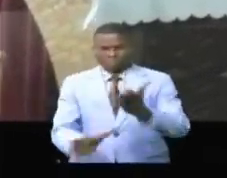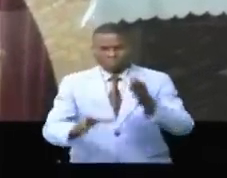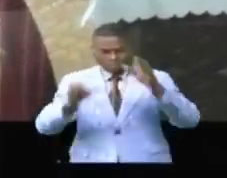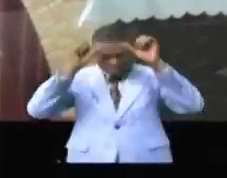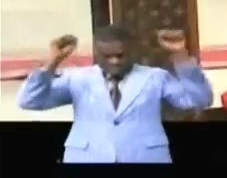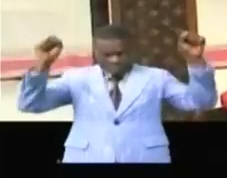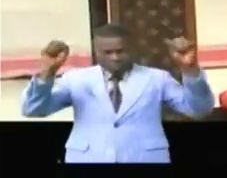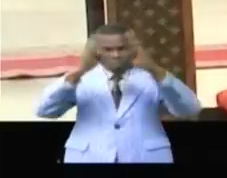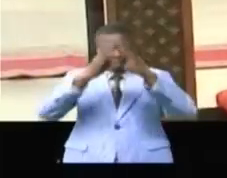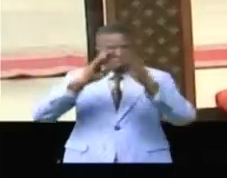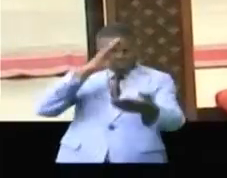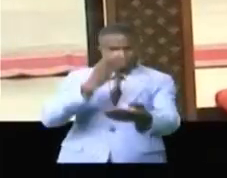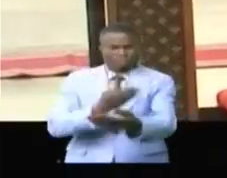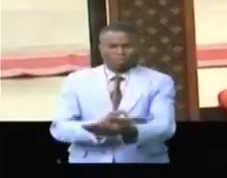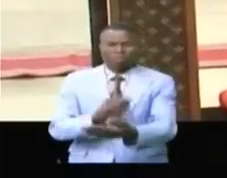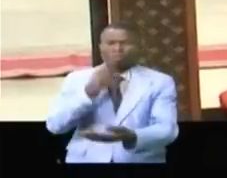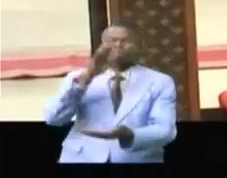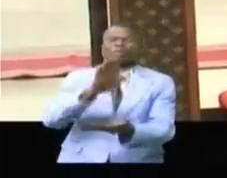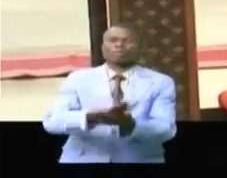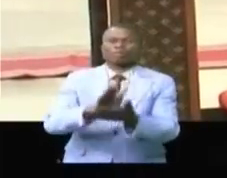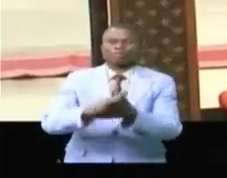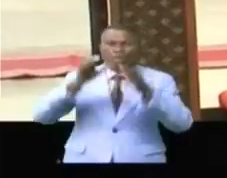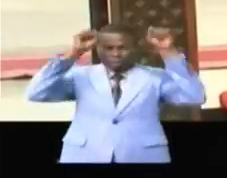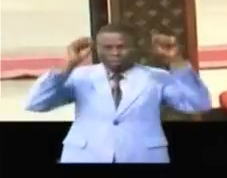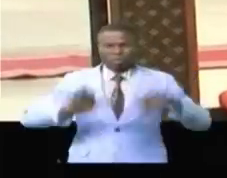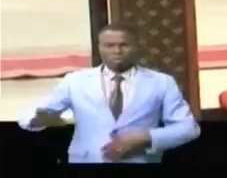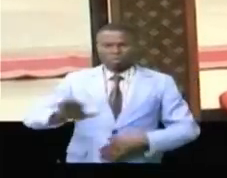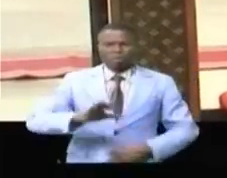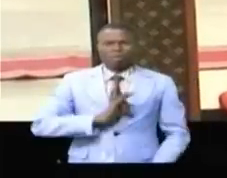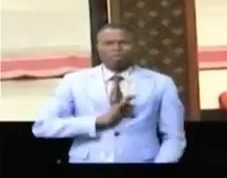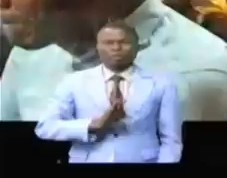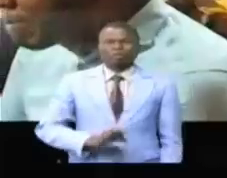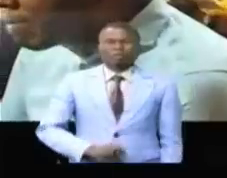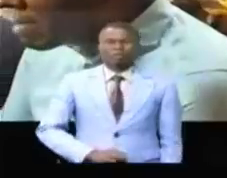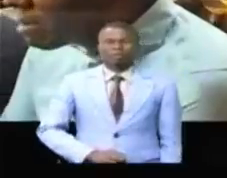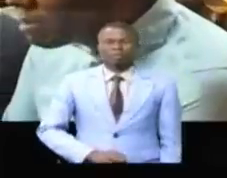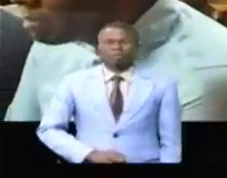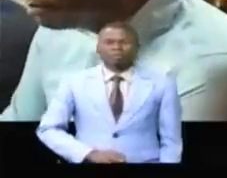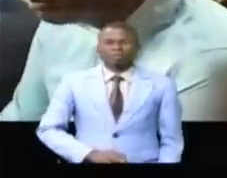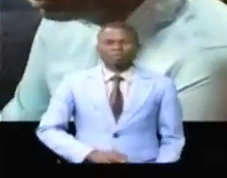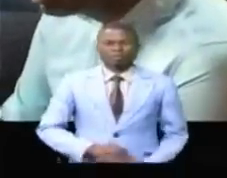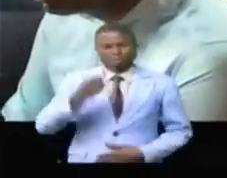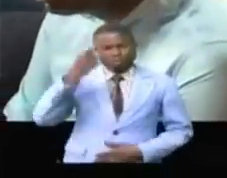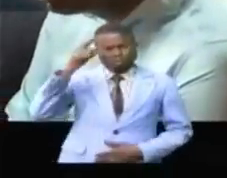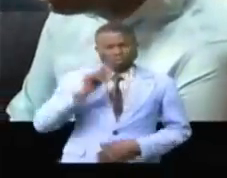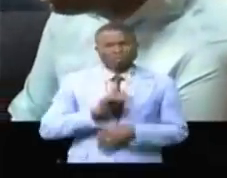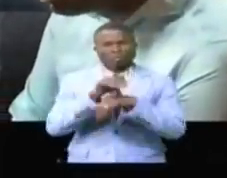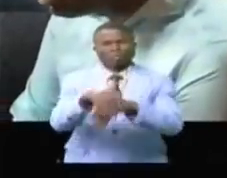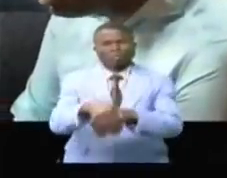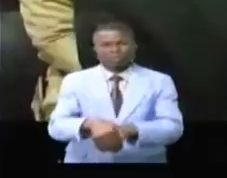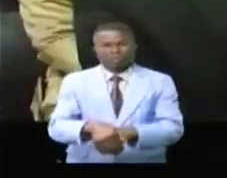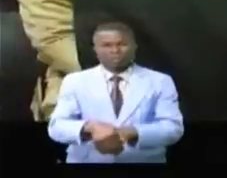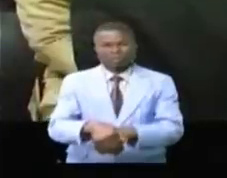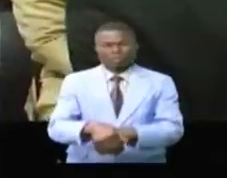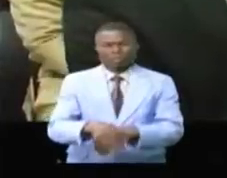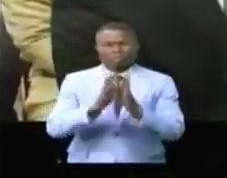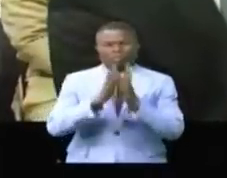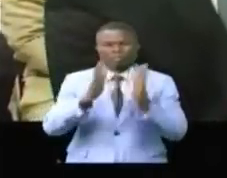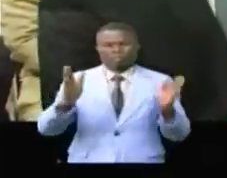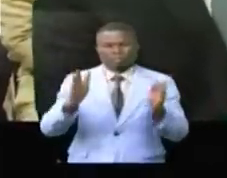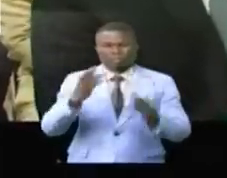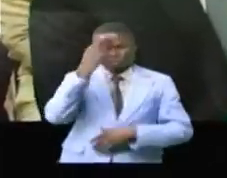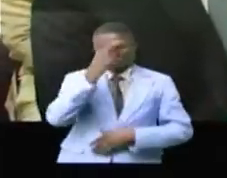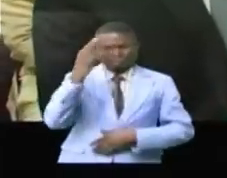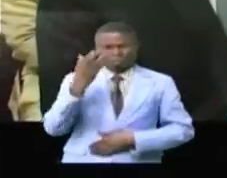Mobutu Nzanga a remercié le chef de l'État, Félix-Antoine Tshisekedi Tshilombo, pour sa participation à cette